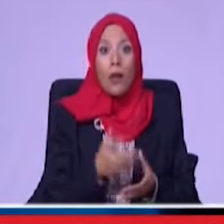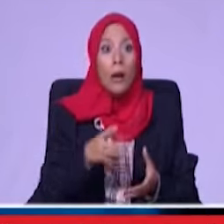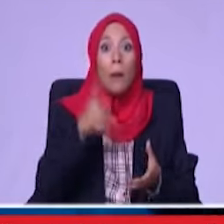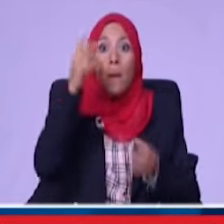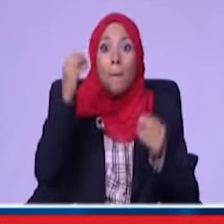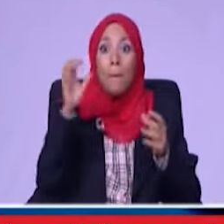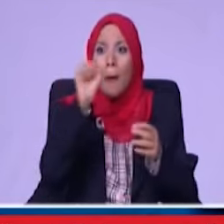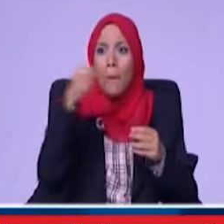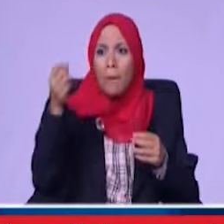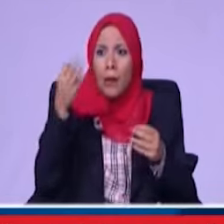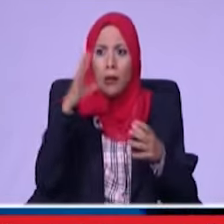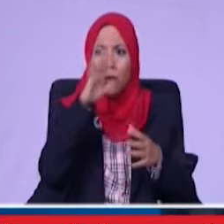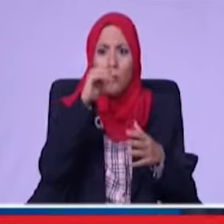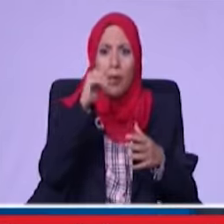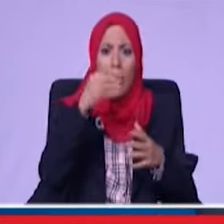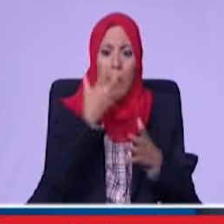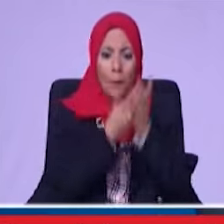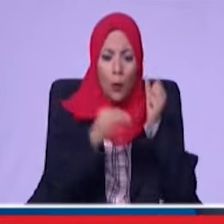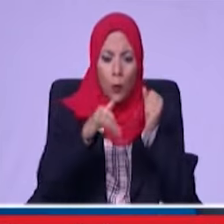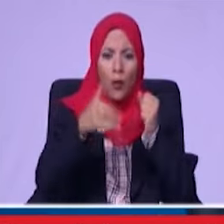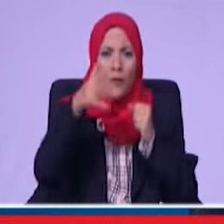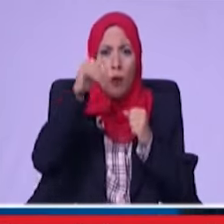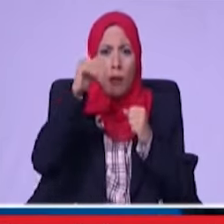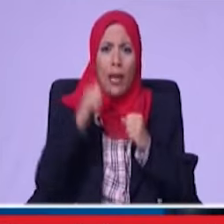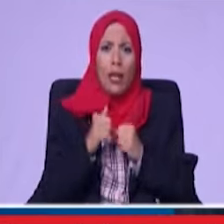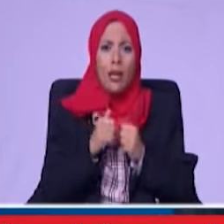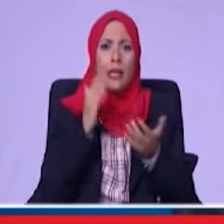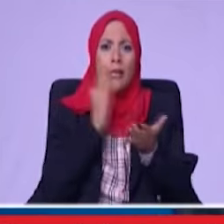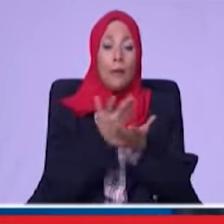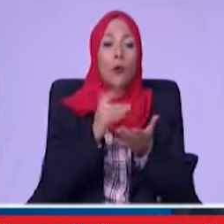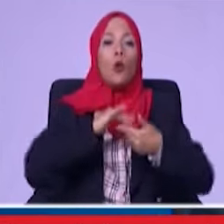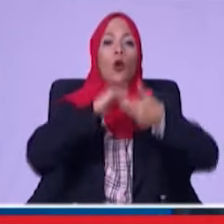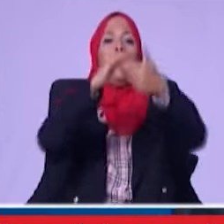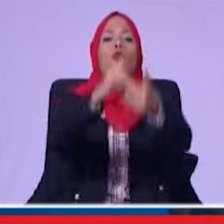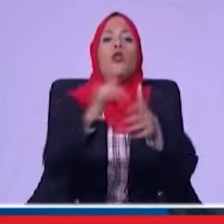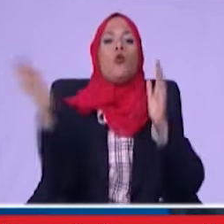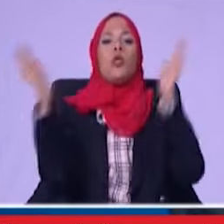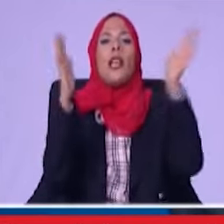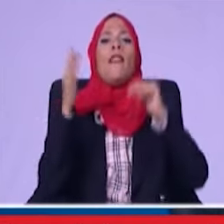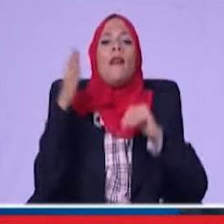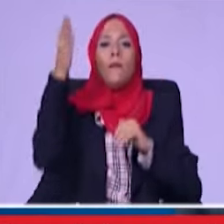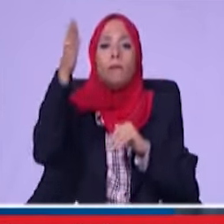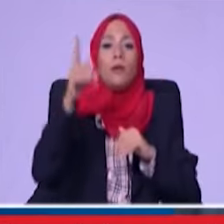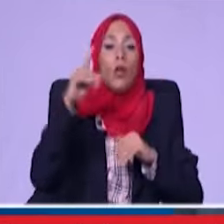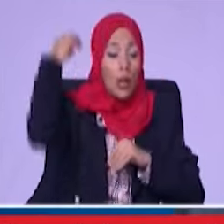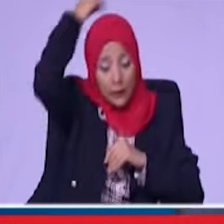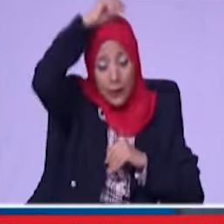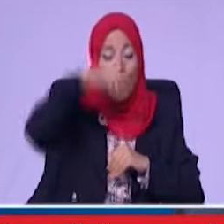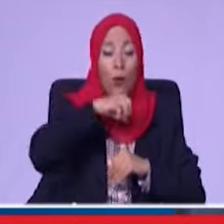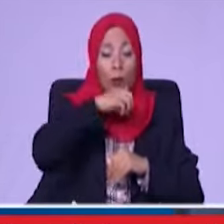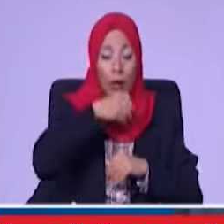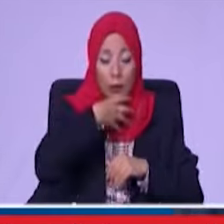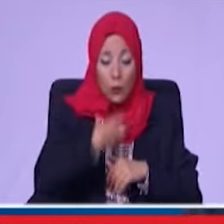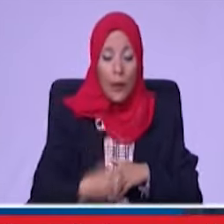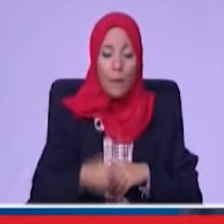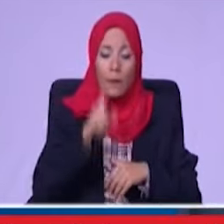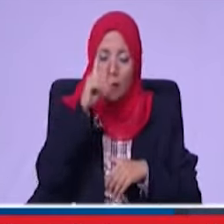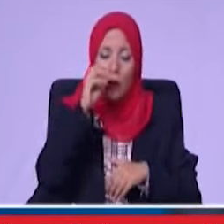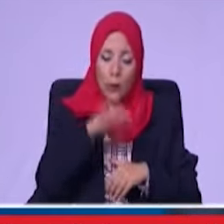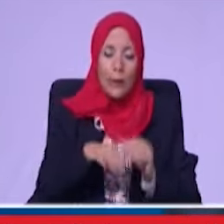رايح الباب ده تلاقيه مستنيك يقول لك تعالى يشفع لك يدخلك الجنة. سيدنا النبي صلى الله عليه وسلم قال لنا حديث حلو